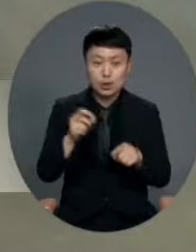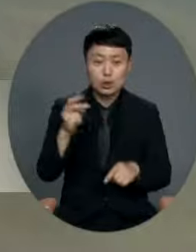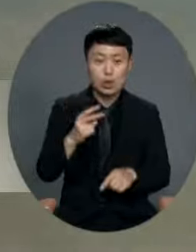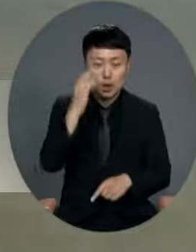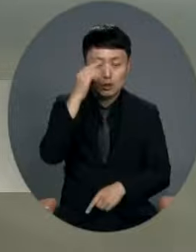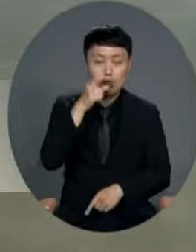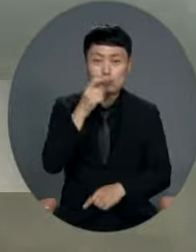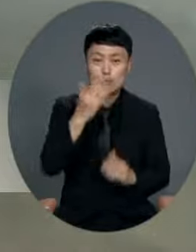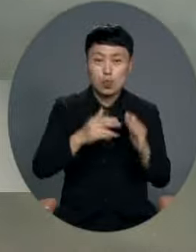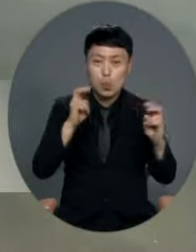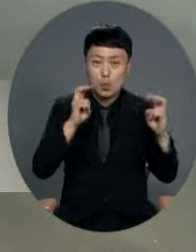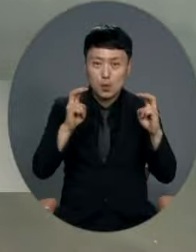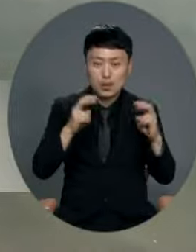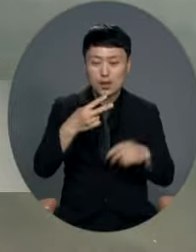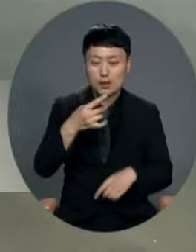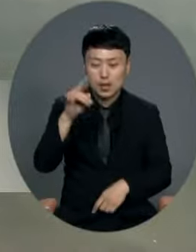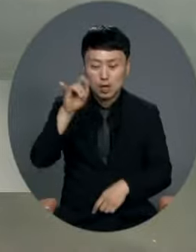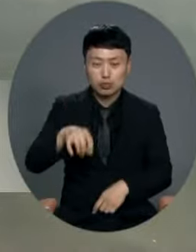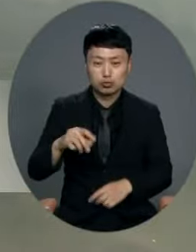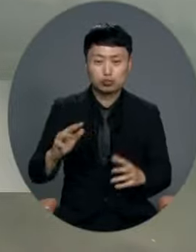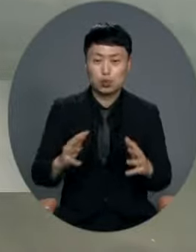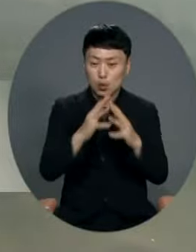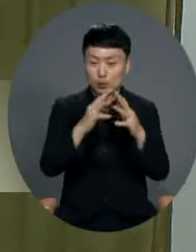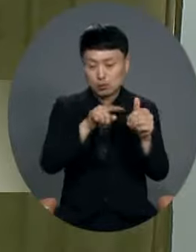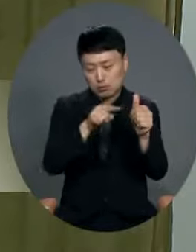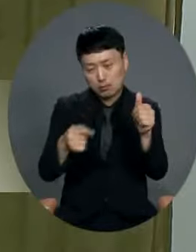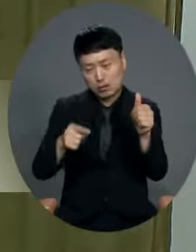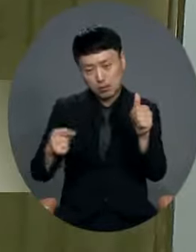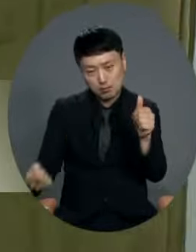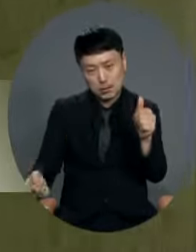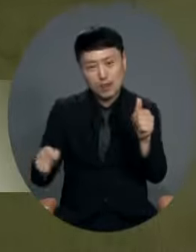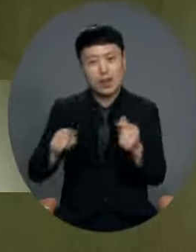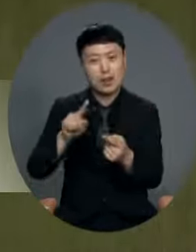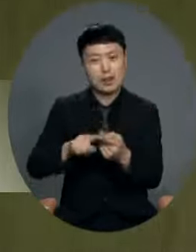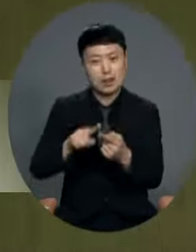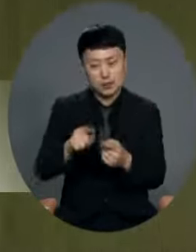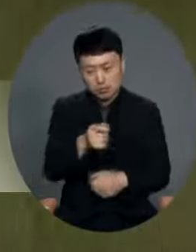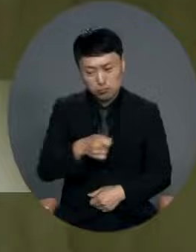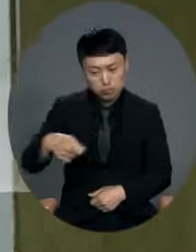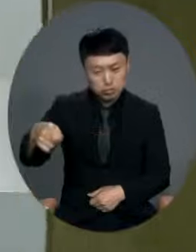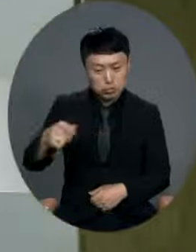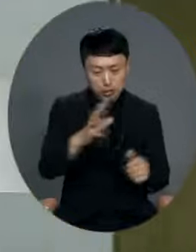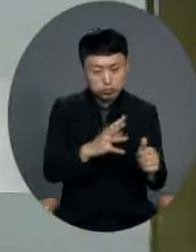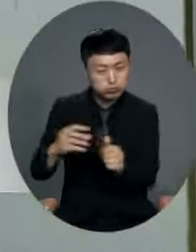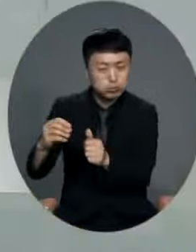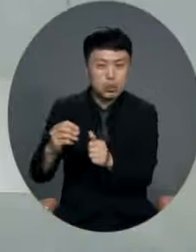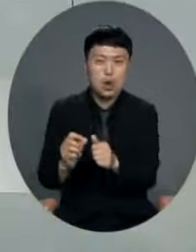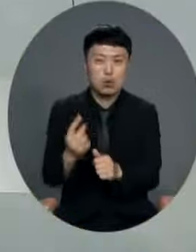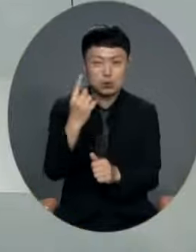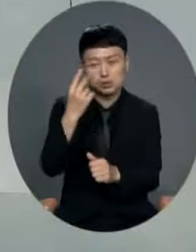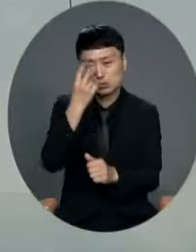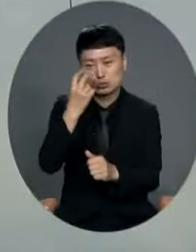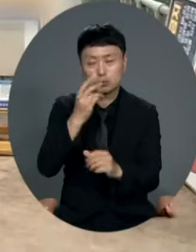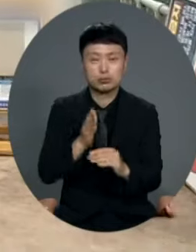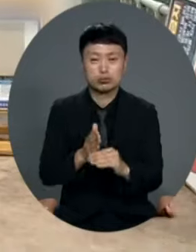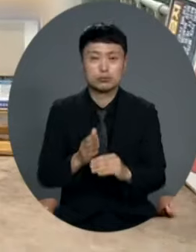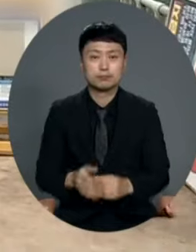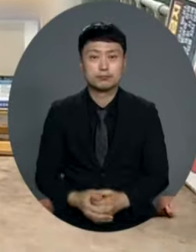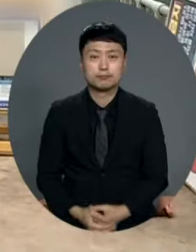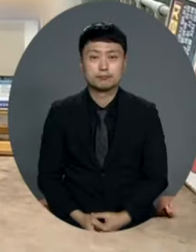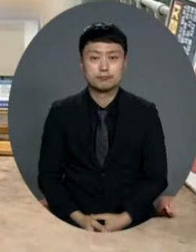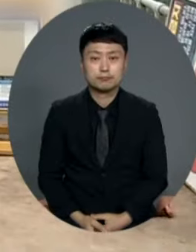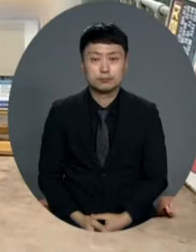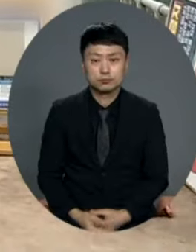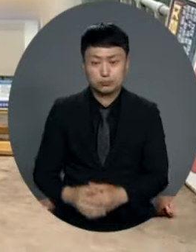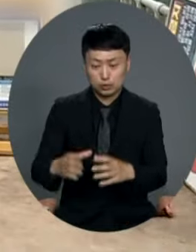시공사 대우 건설 하창 업체등을 상대로 수문이 열리게 된 과정 등 정확한 사고 경의를 조사하고 있습니다